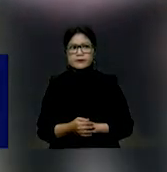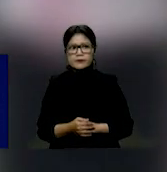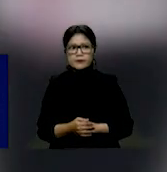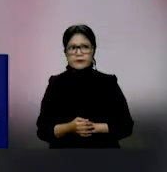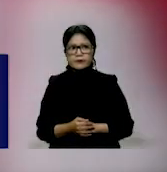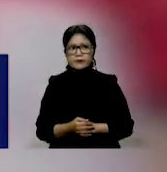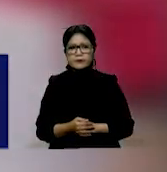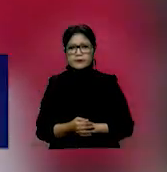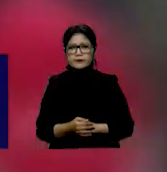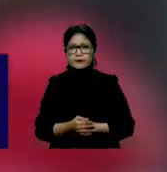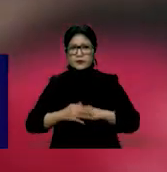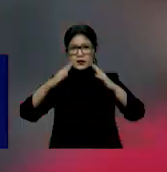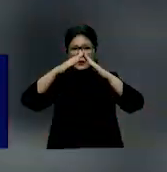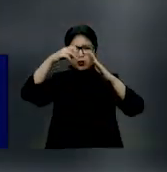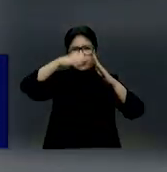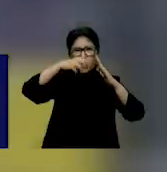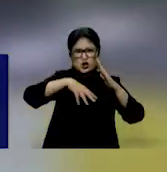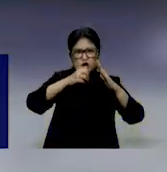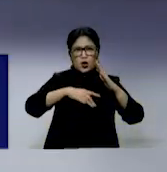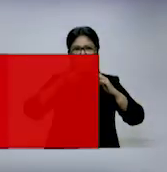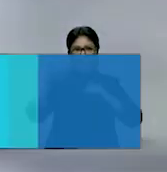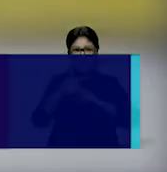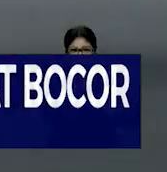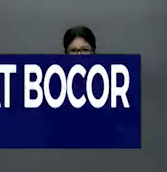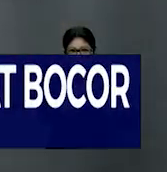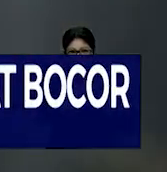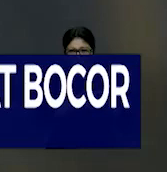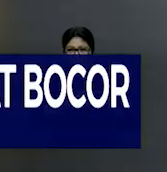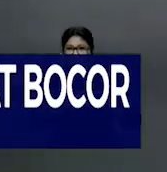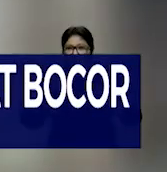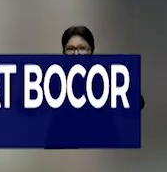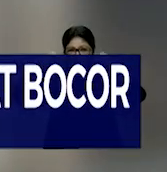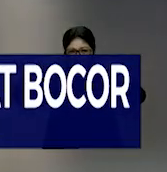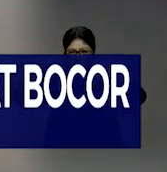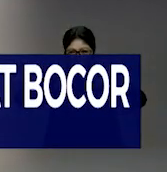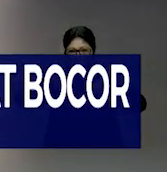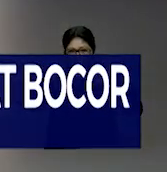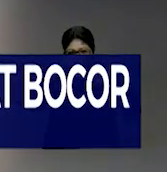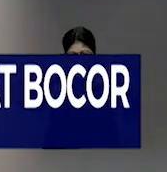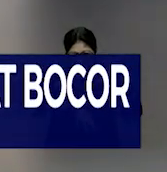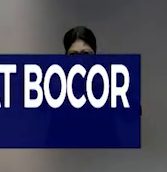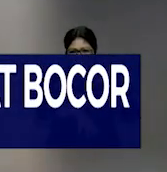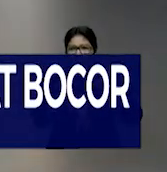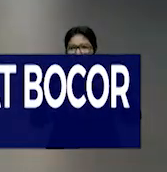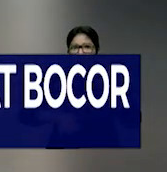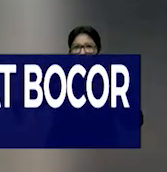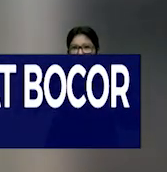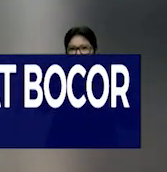Air deras mengucur akibat bocornya atap plafon stasiun kereta api saat hujan deras. Air bahkan menggenangi area